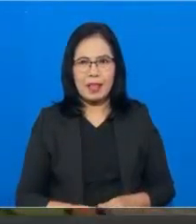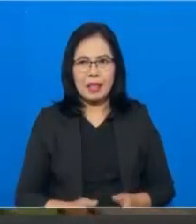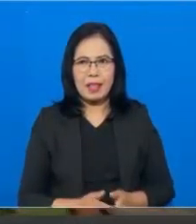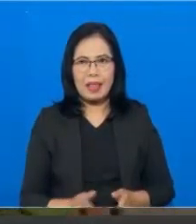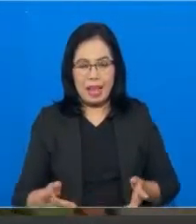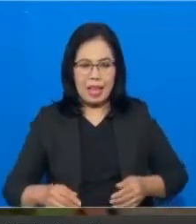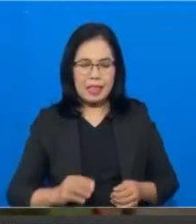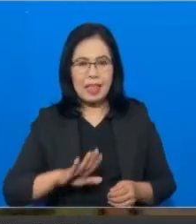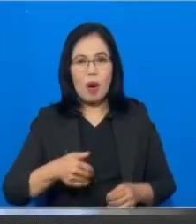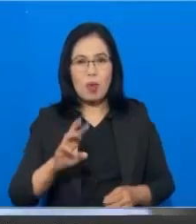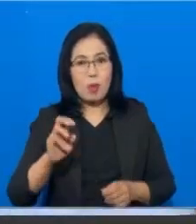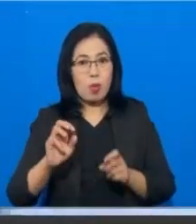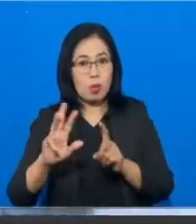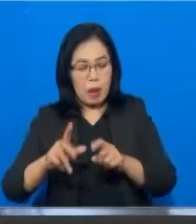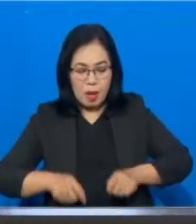mendaftar haji.